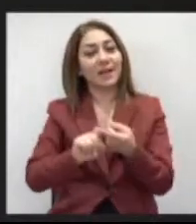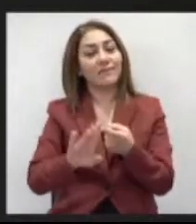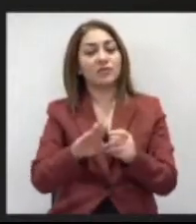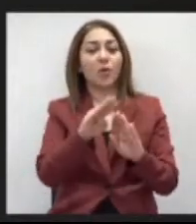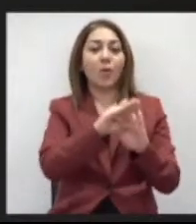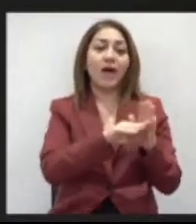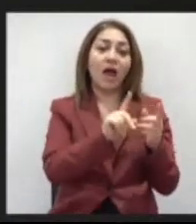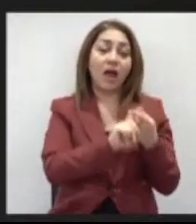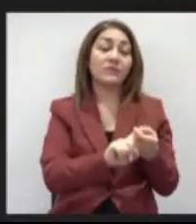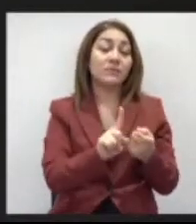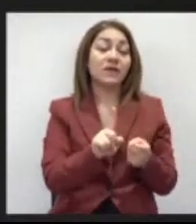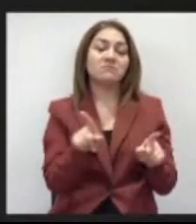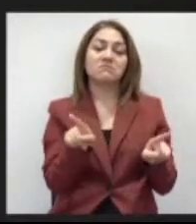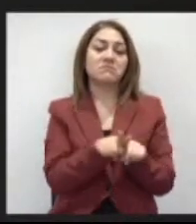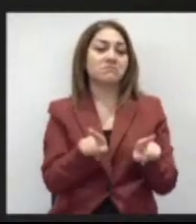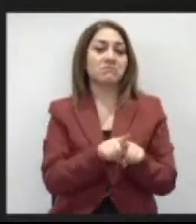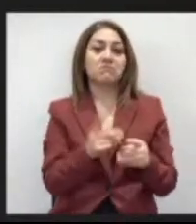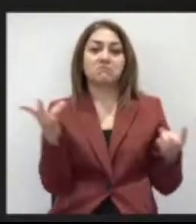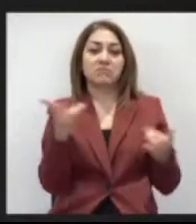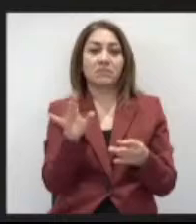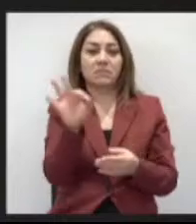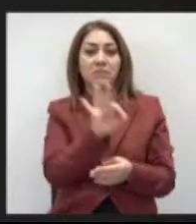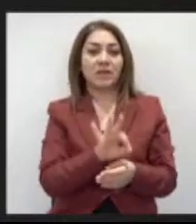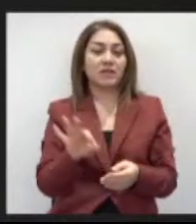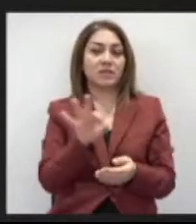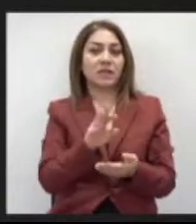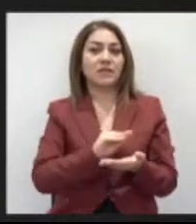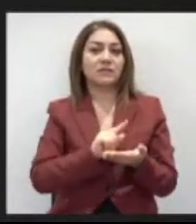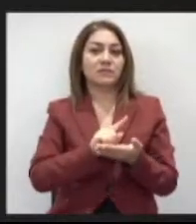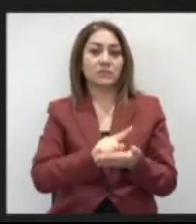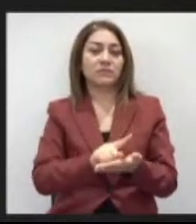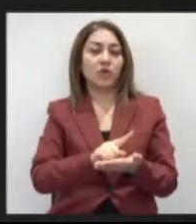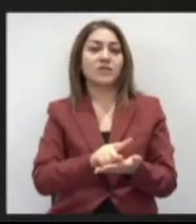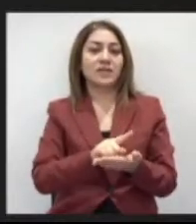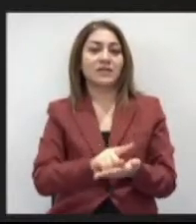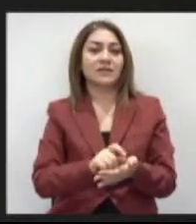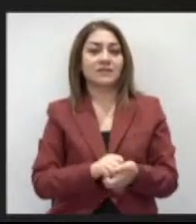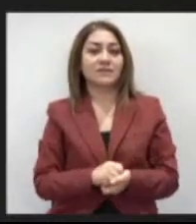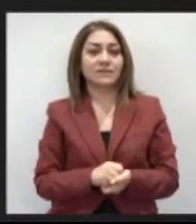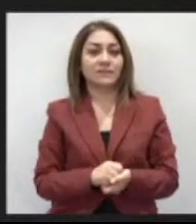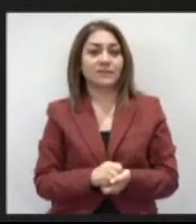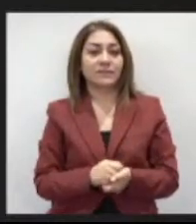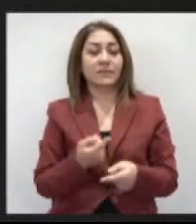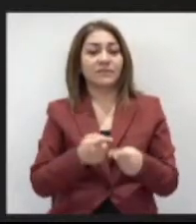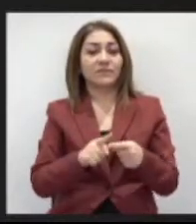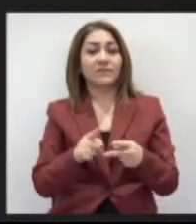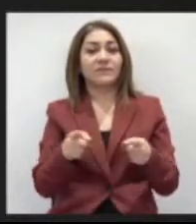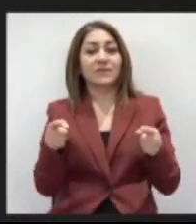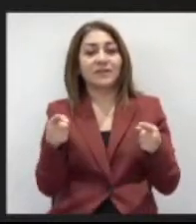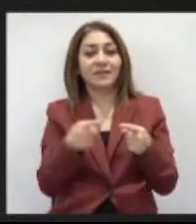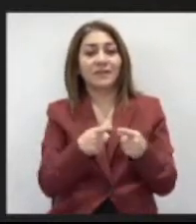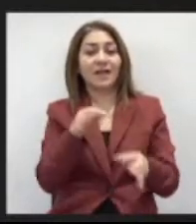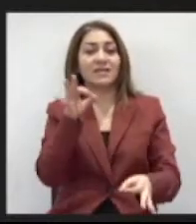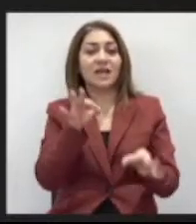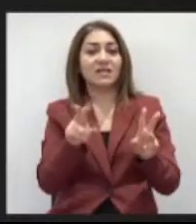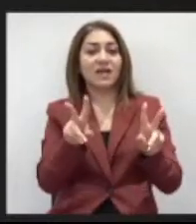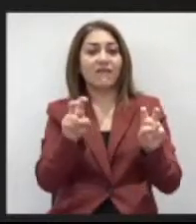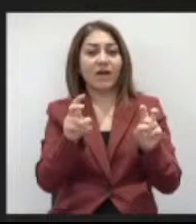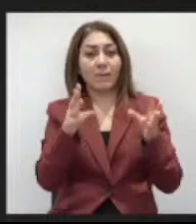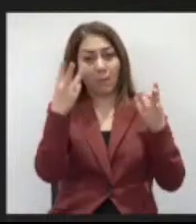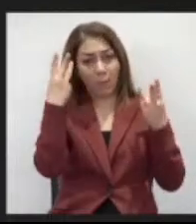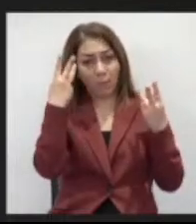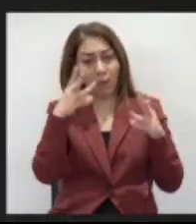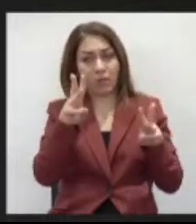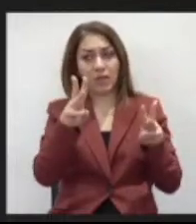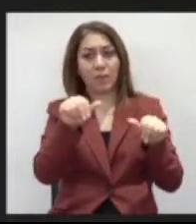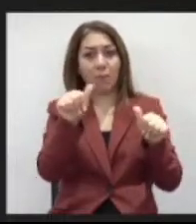կարծիքով սրան առանձին անդրադարձ է պետք կատարել հաշվի առնելով նոր ըստ էության դատավորական մոդելի կիրառումը Հայաստանում։